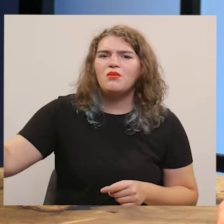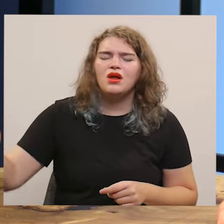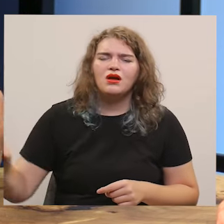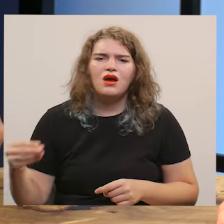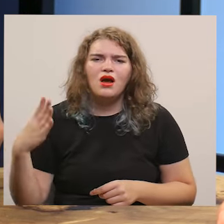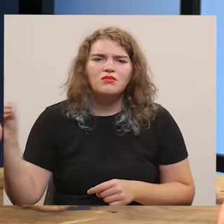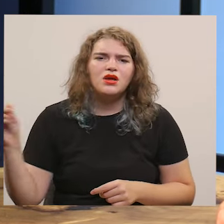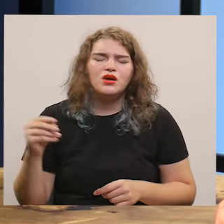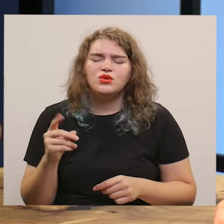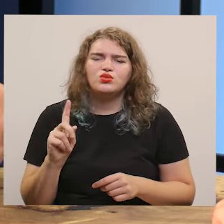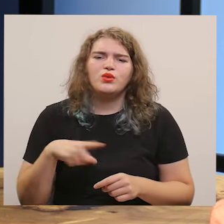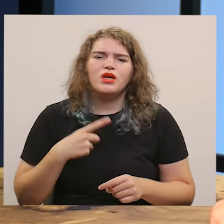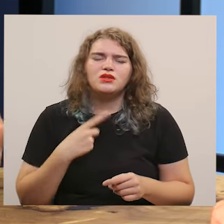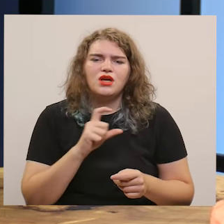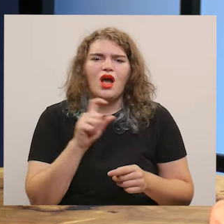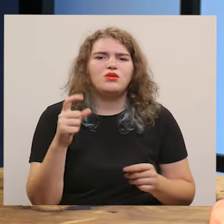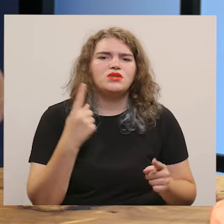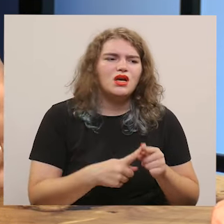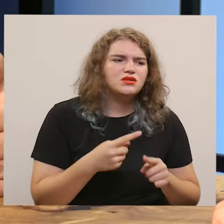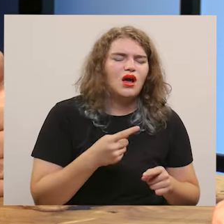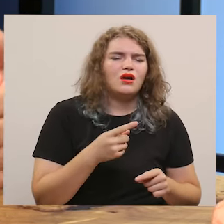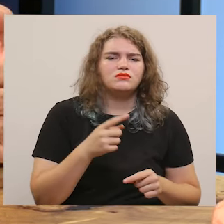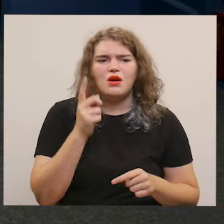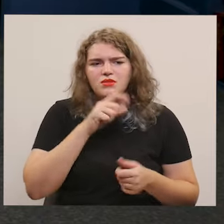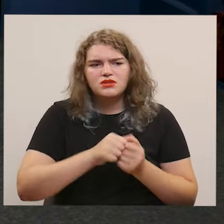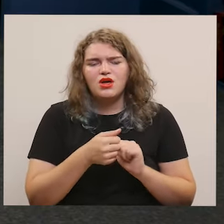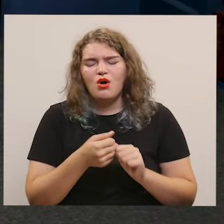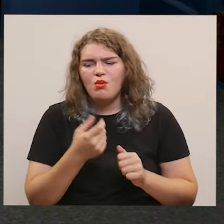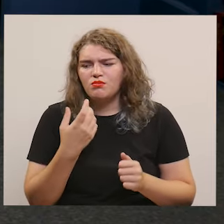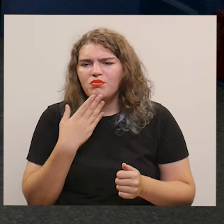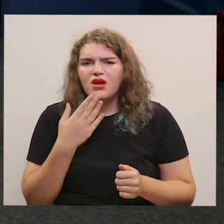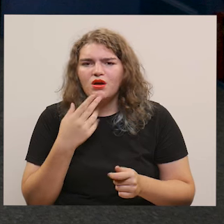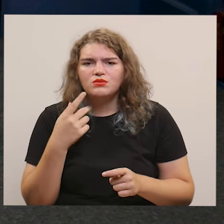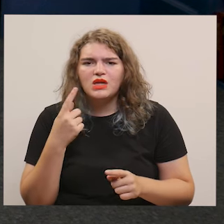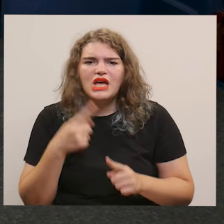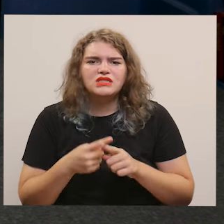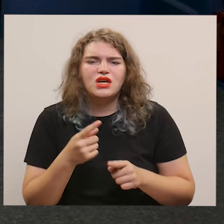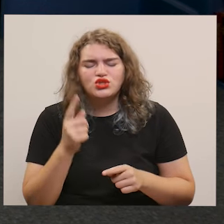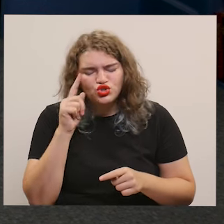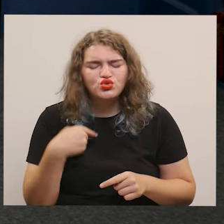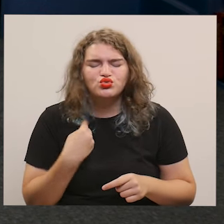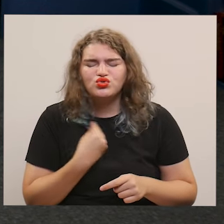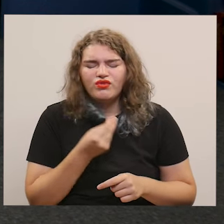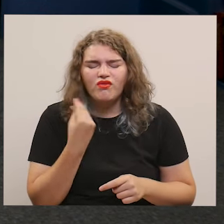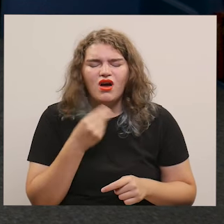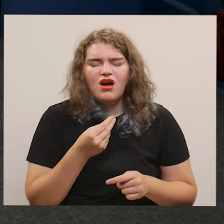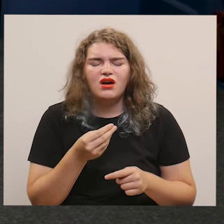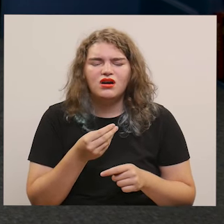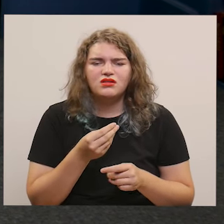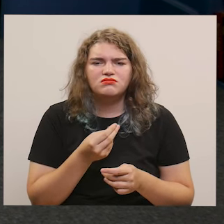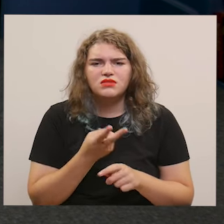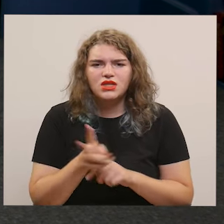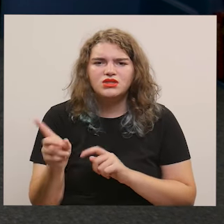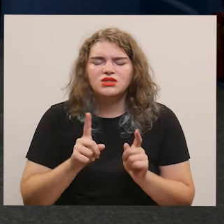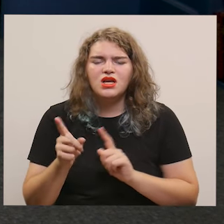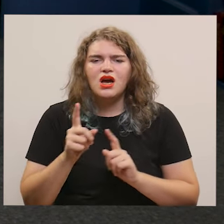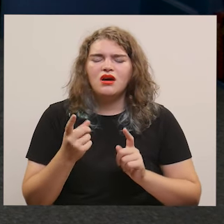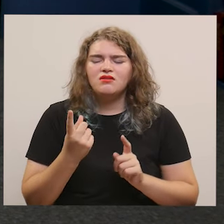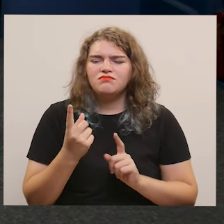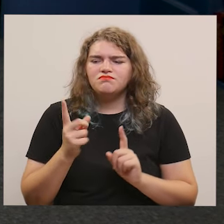existe o cauză concretă. Eu știu, am mințit, am furat, am făcut un păcat concret de care știu că trebuie să mă pocăiesc și în care trebuie să ies, ci o